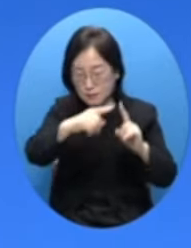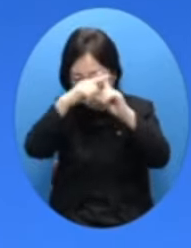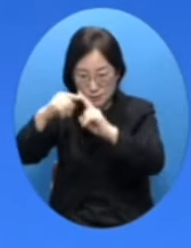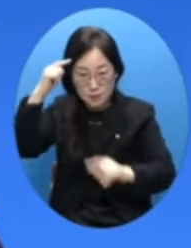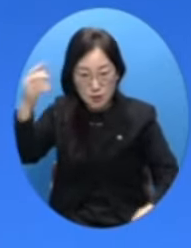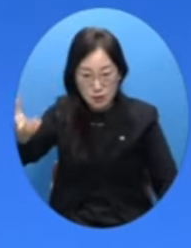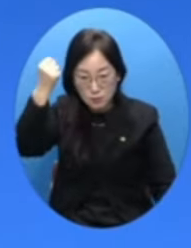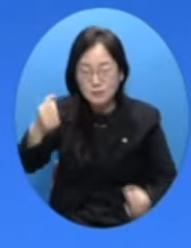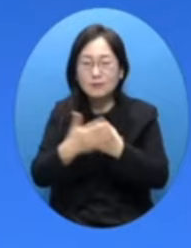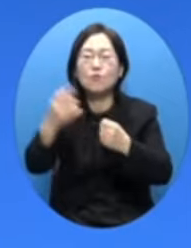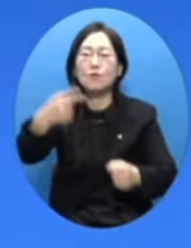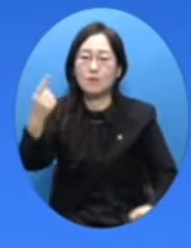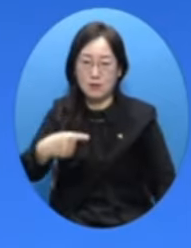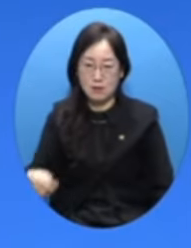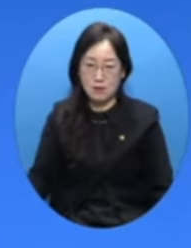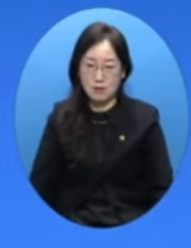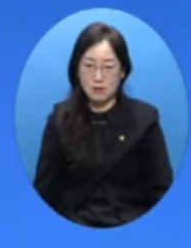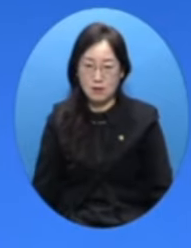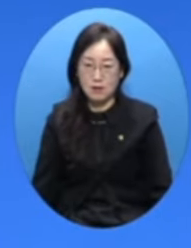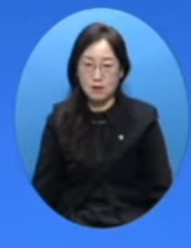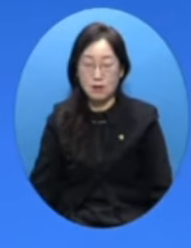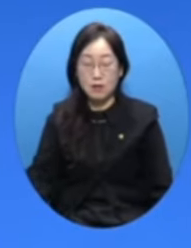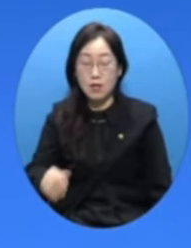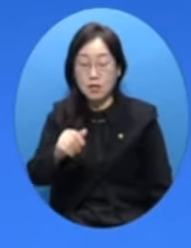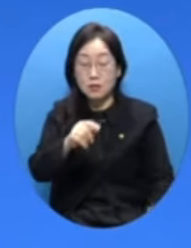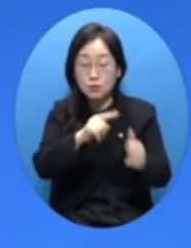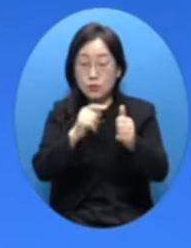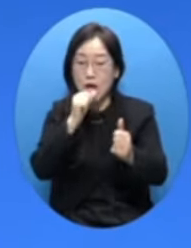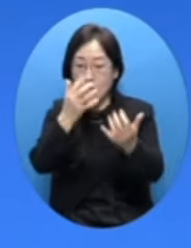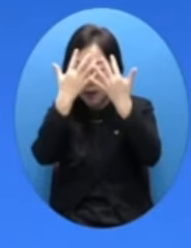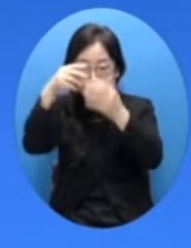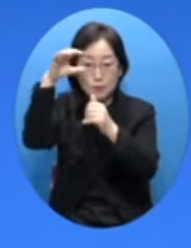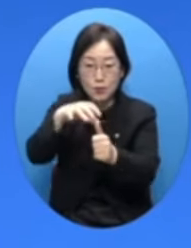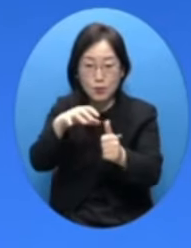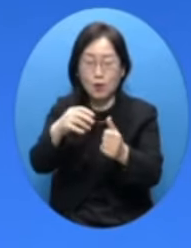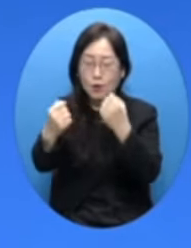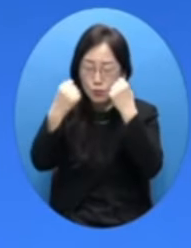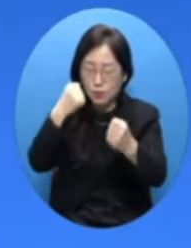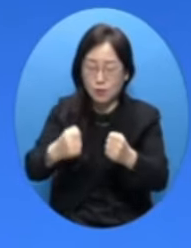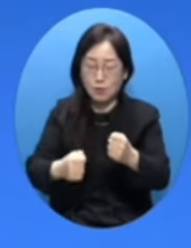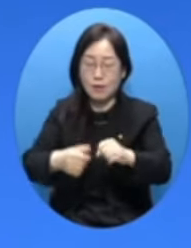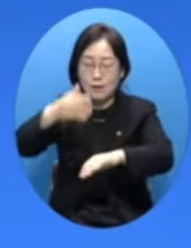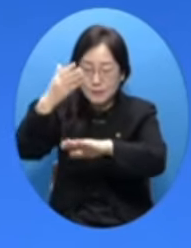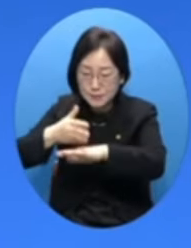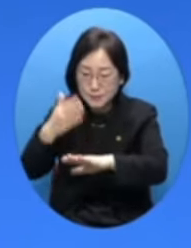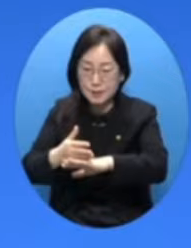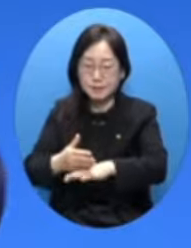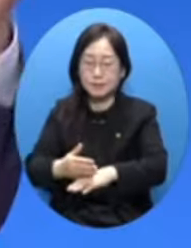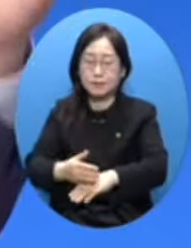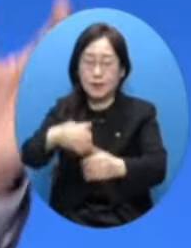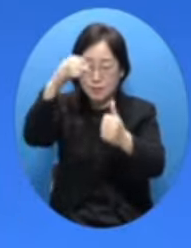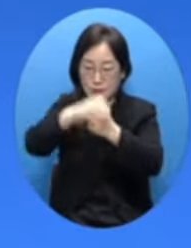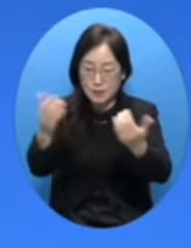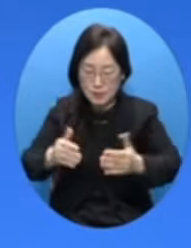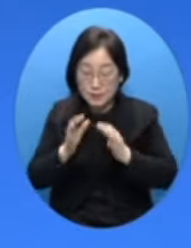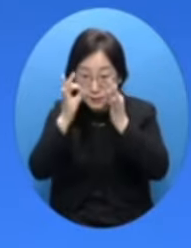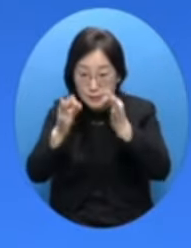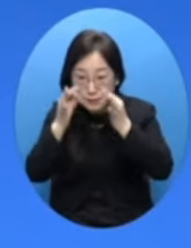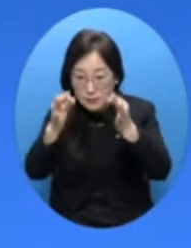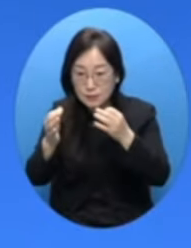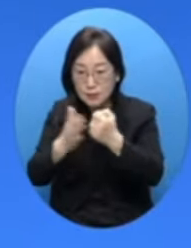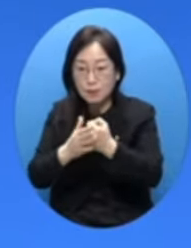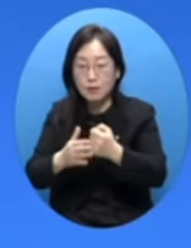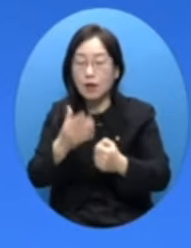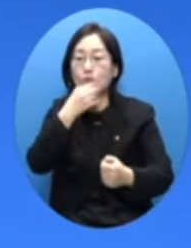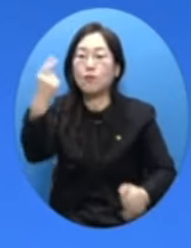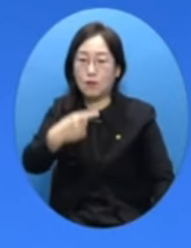것입니다. 요셉이 감옥 안에서도 절대긍정의 믿음으로 감사하고 맡긴 일에 최선을 다하니까 감옥에서도 복이